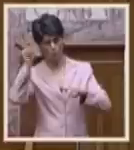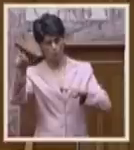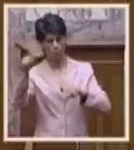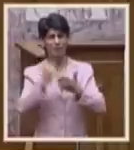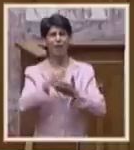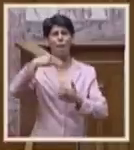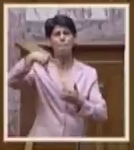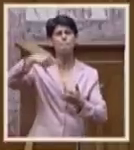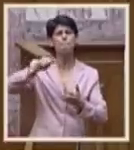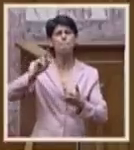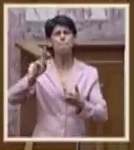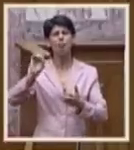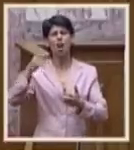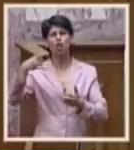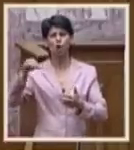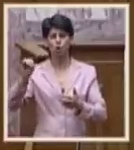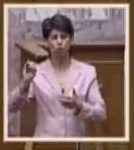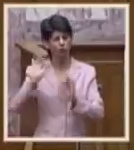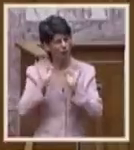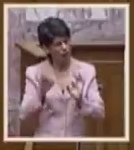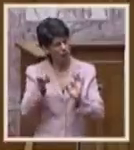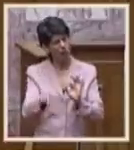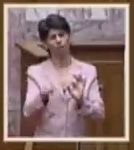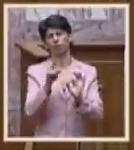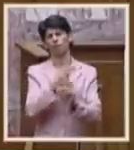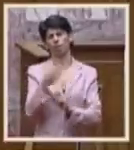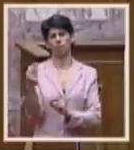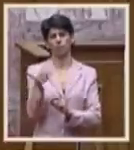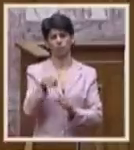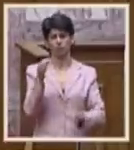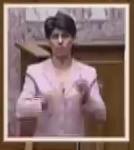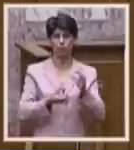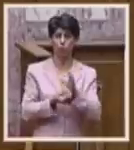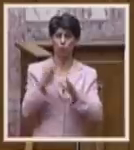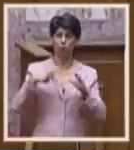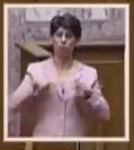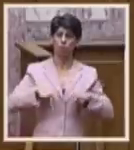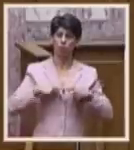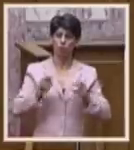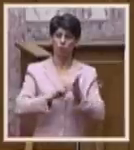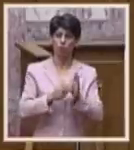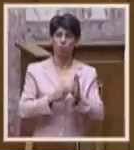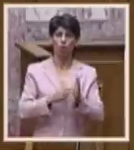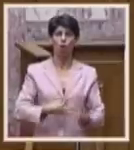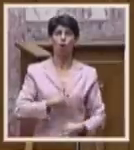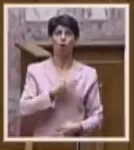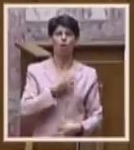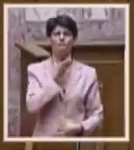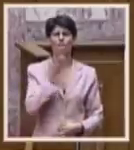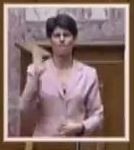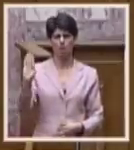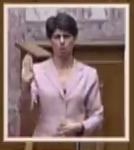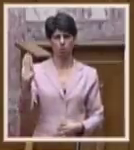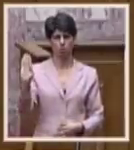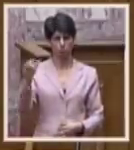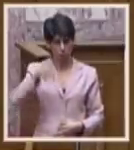κύριο Μπαρόζο, ακριβώς για αυτά τα θέματα. Αυτά συζητά και ο νέος Υπουργός Οικονομικών, ο κύριος Βενιζέλος, στο σημερινό